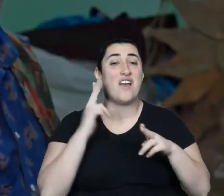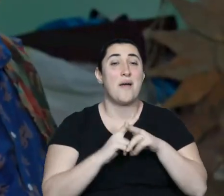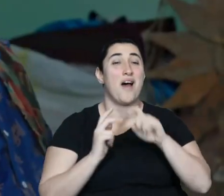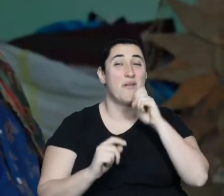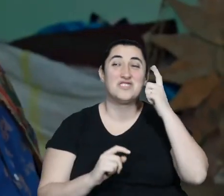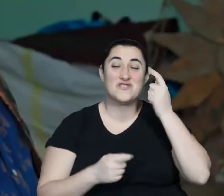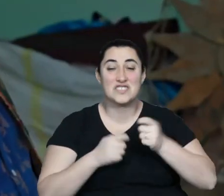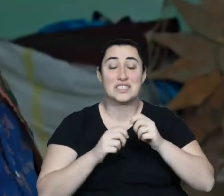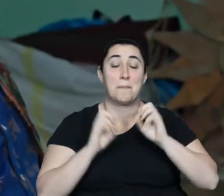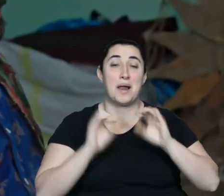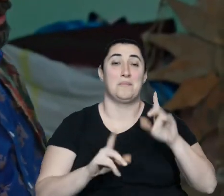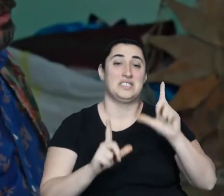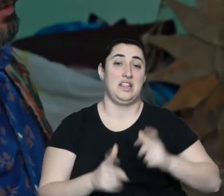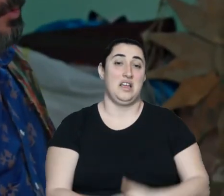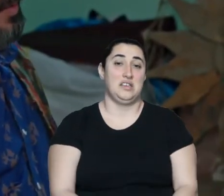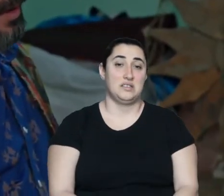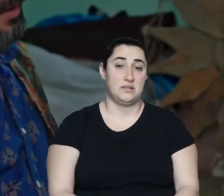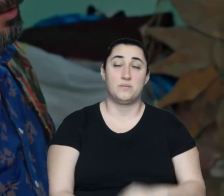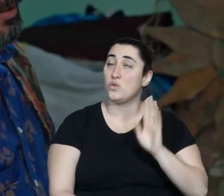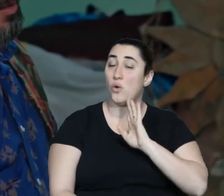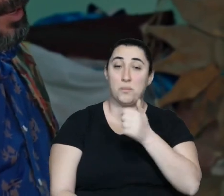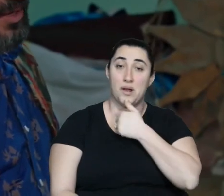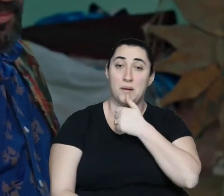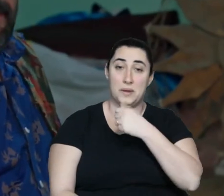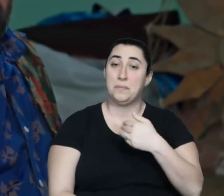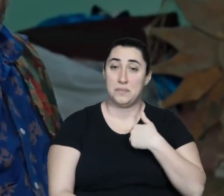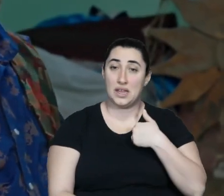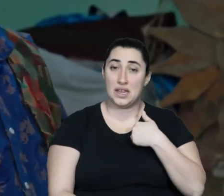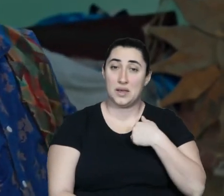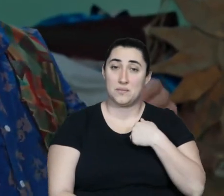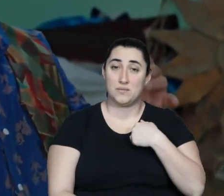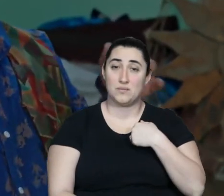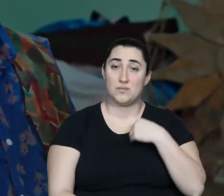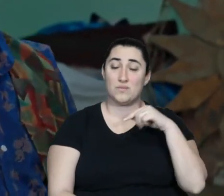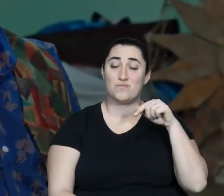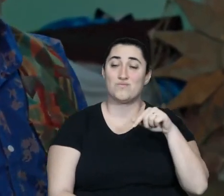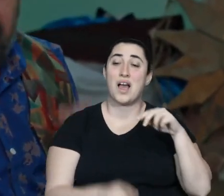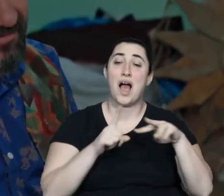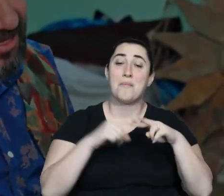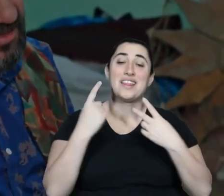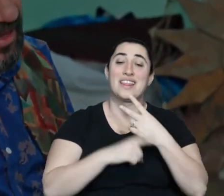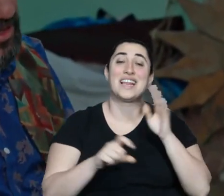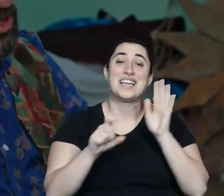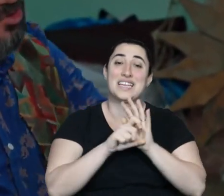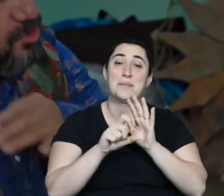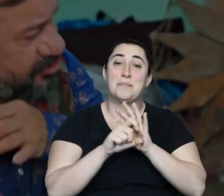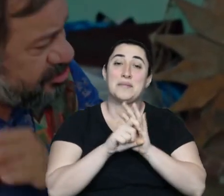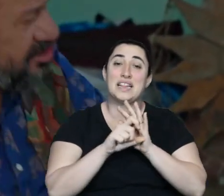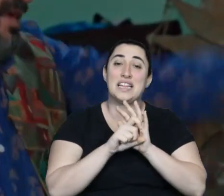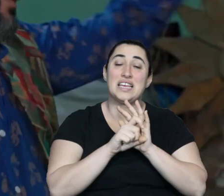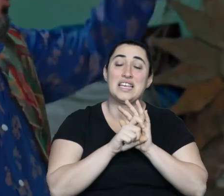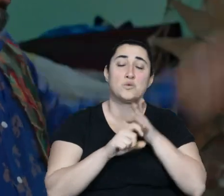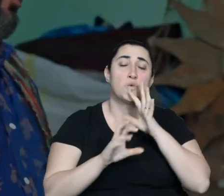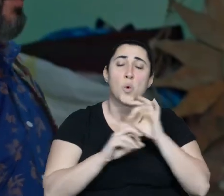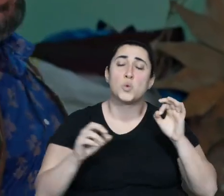fikrinden vazgeçirmemiz lazım. Yok baba. Benim bu Ahmet Yanardağ kimliğinden